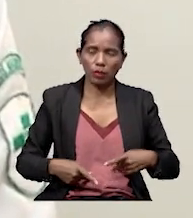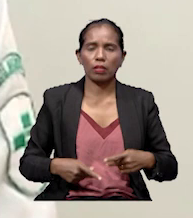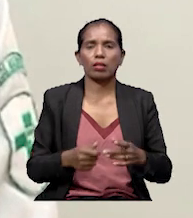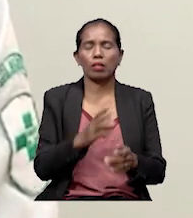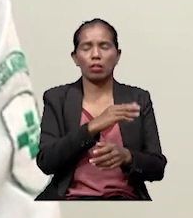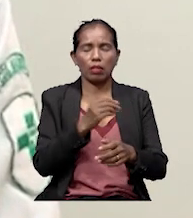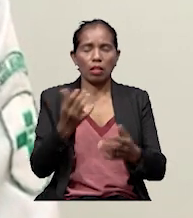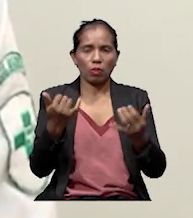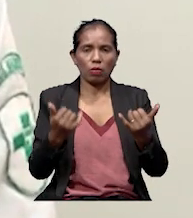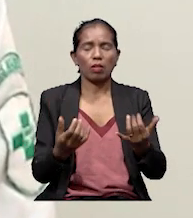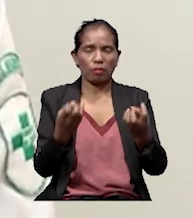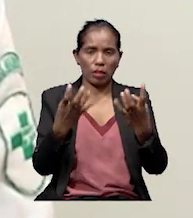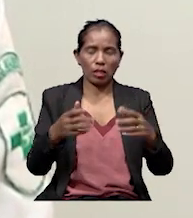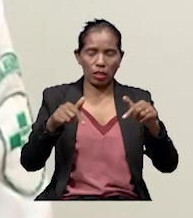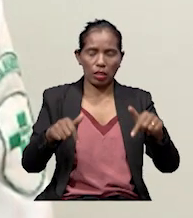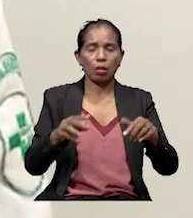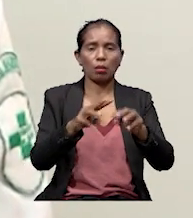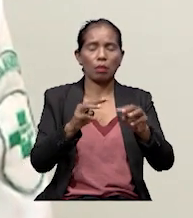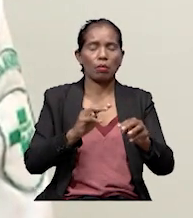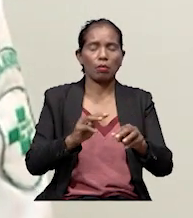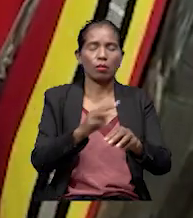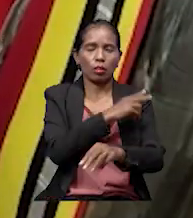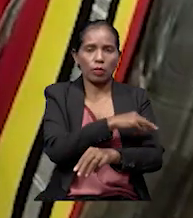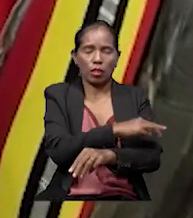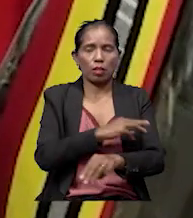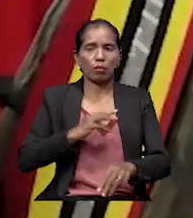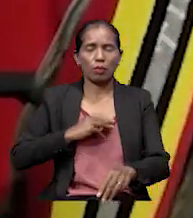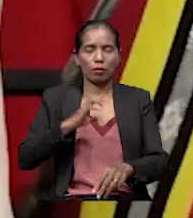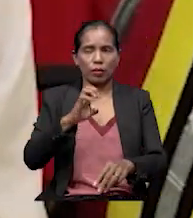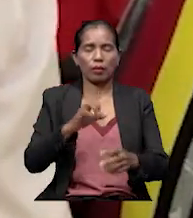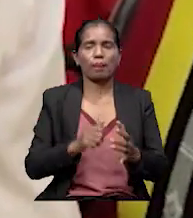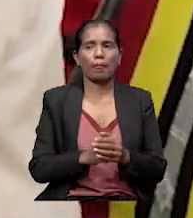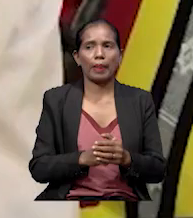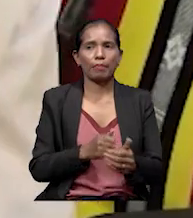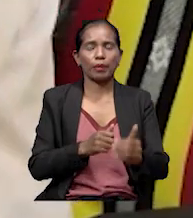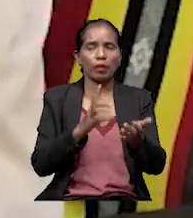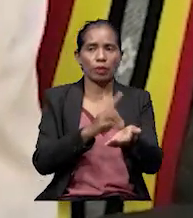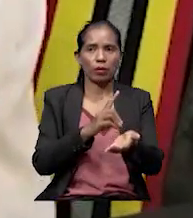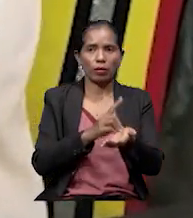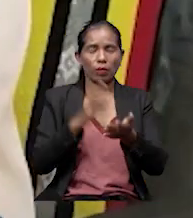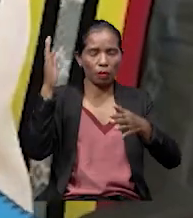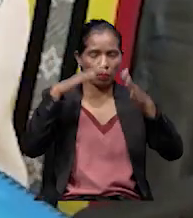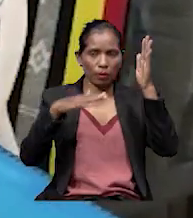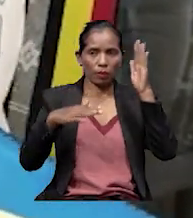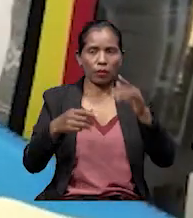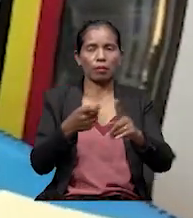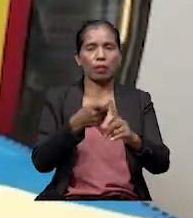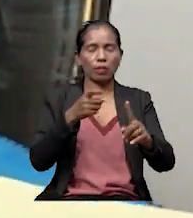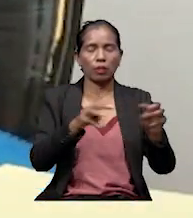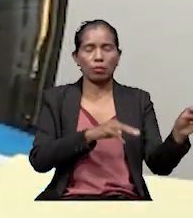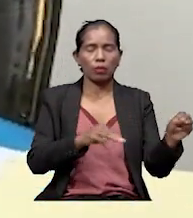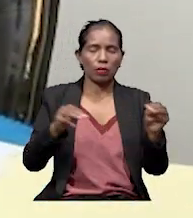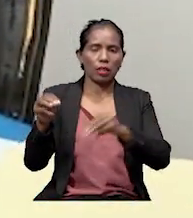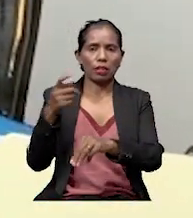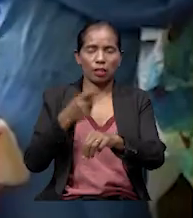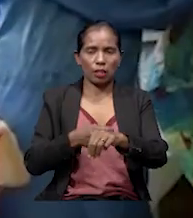idanemo sagora makasih ya hospital. Tur medika zral ne problema dengue belemai husi mudansa